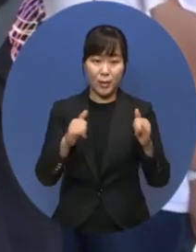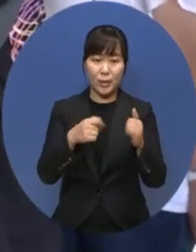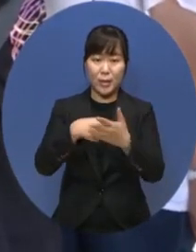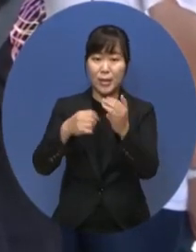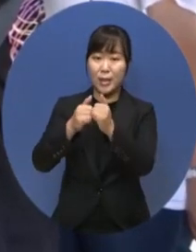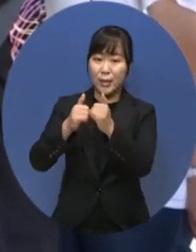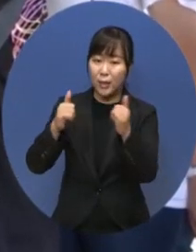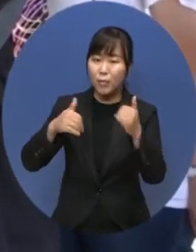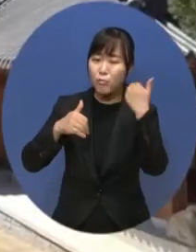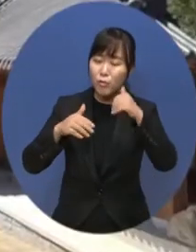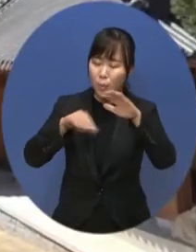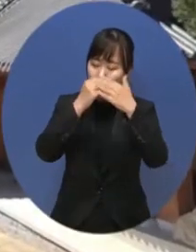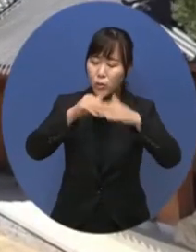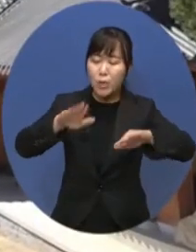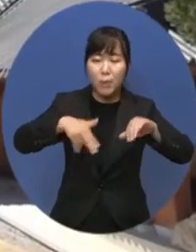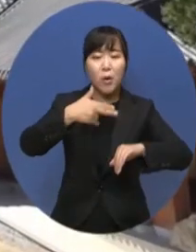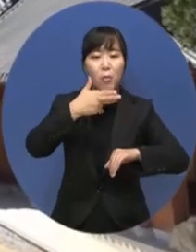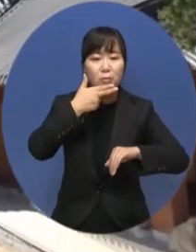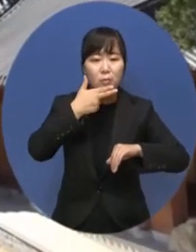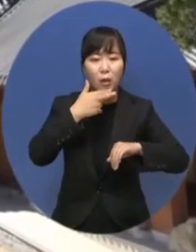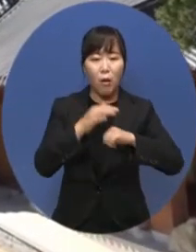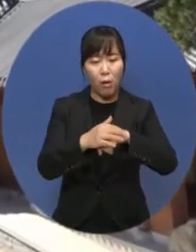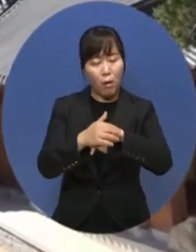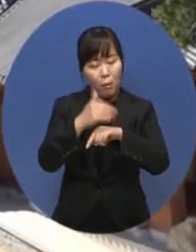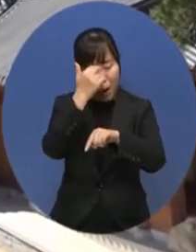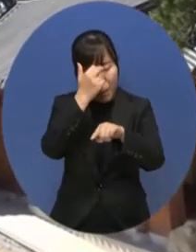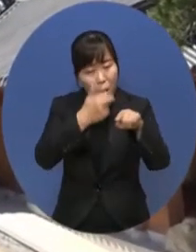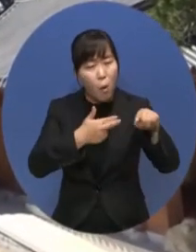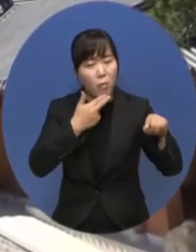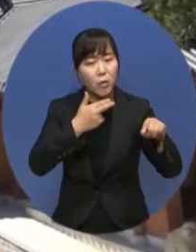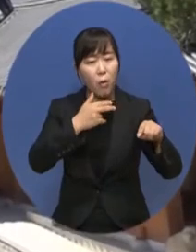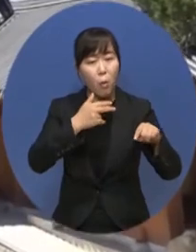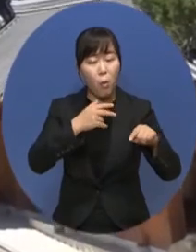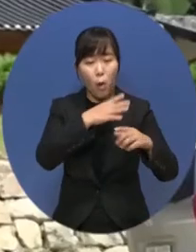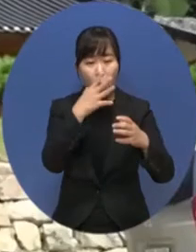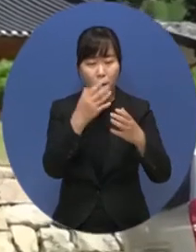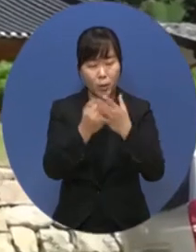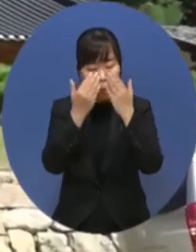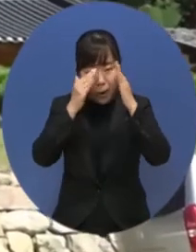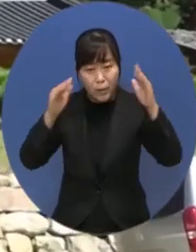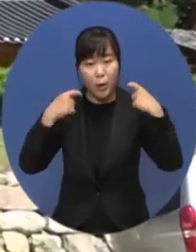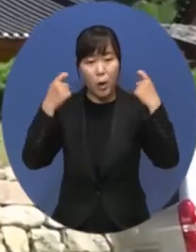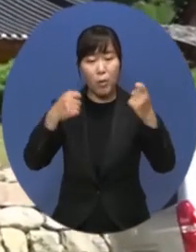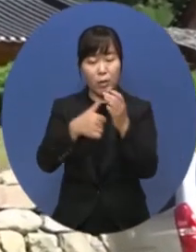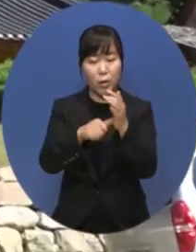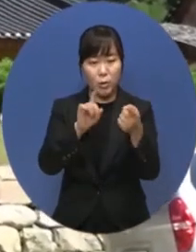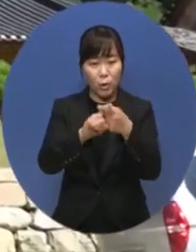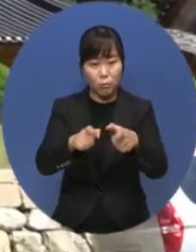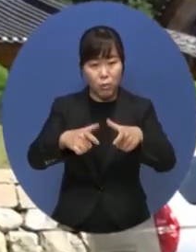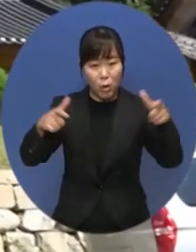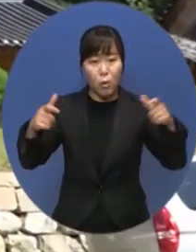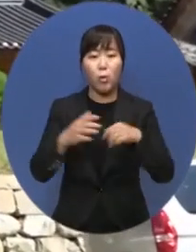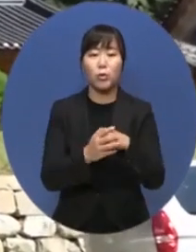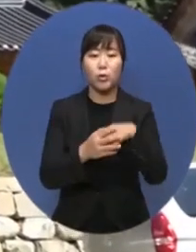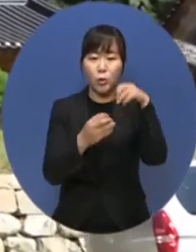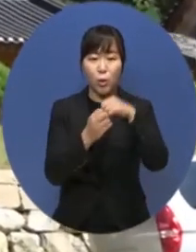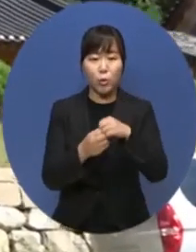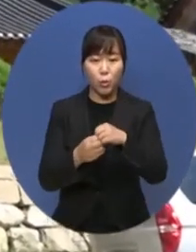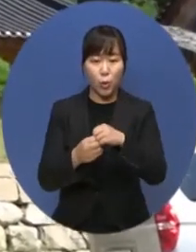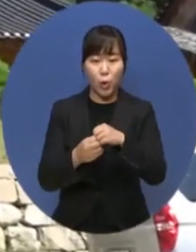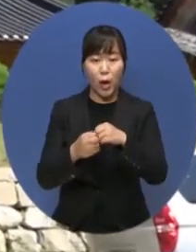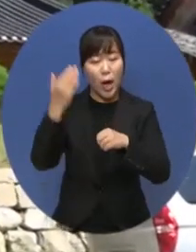기자들에게 누구나 차별 없는 무장애 장애인 관광 자원 시설을 확대하고 강원도의 전통 한옥 관광 호텔 고려궁